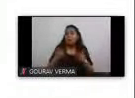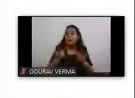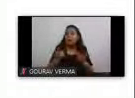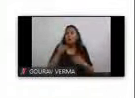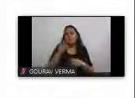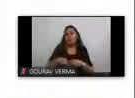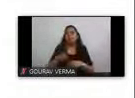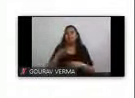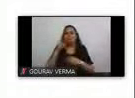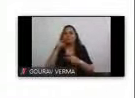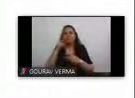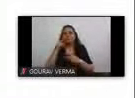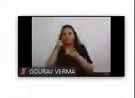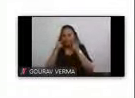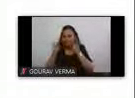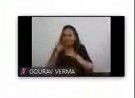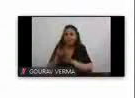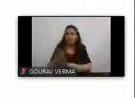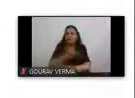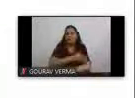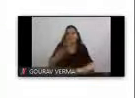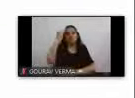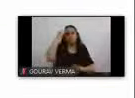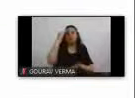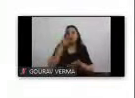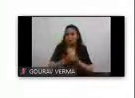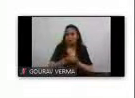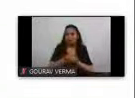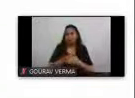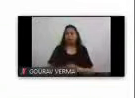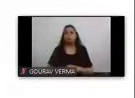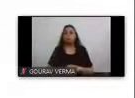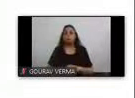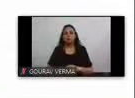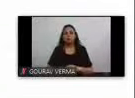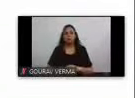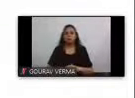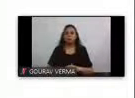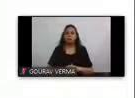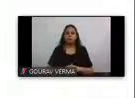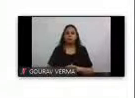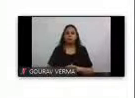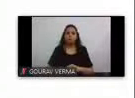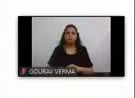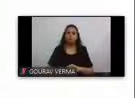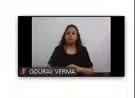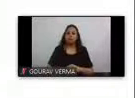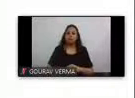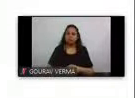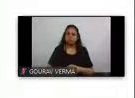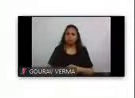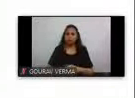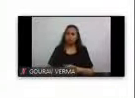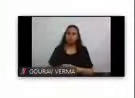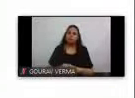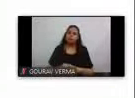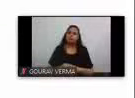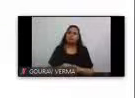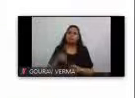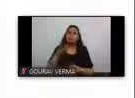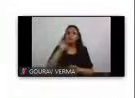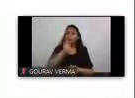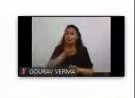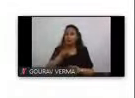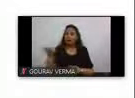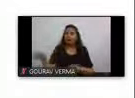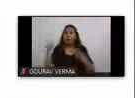disabilities. What are the type of visual stimuli that you use? Visual targets, stimulation, हर बच्चे में